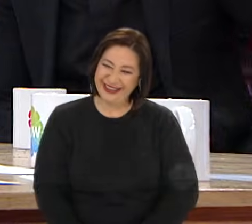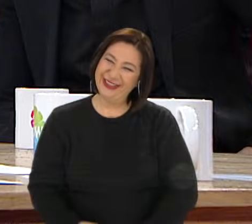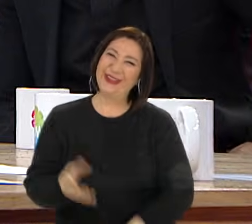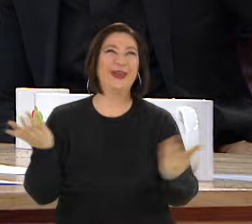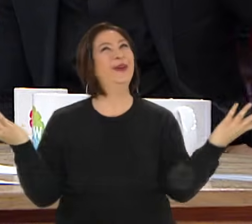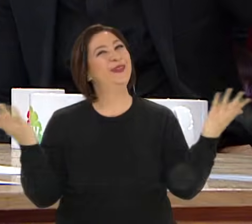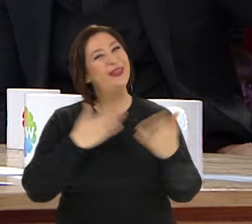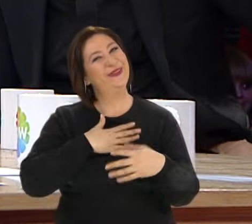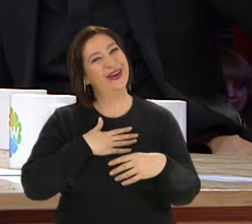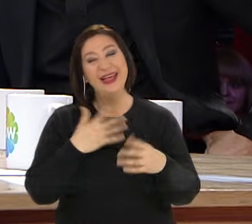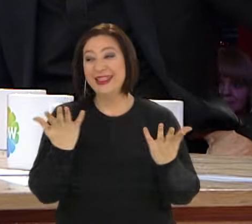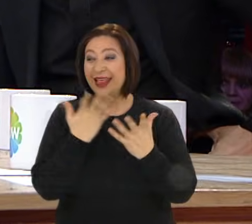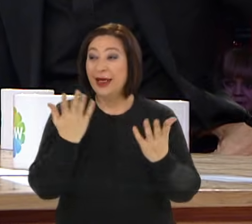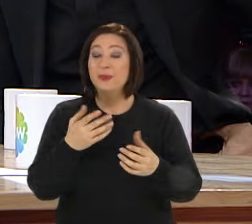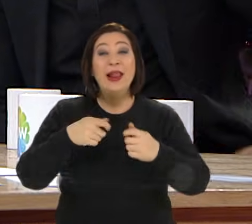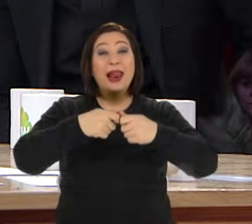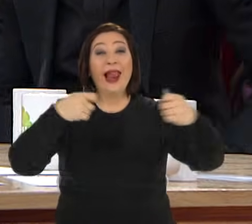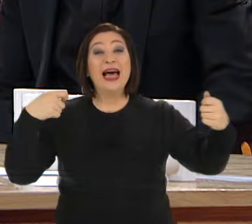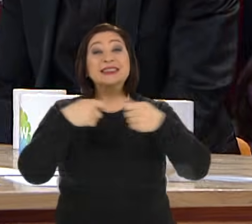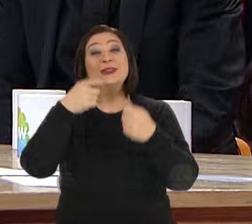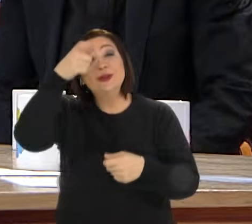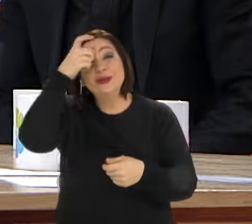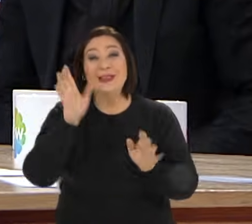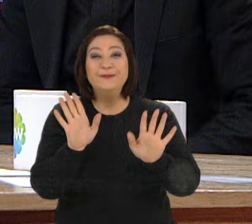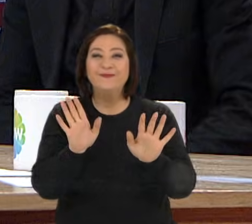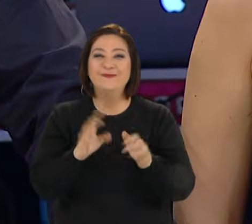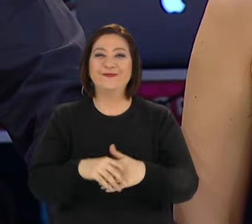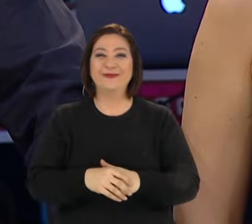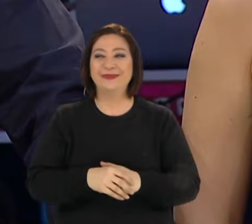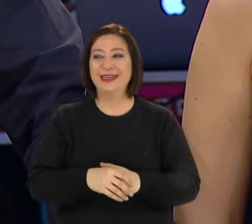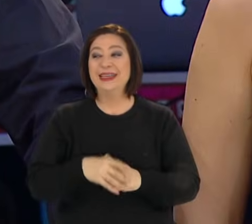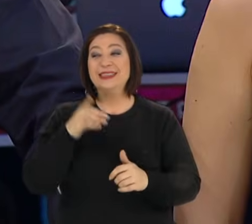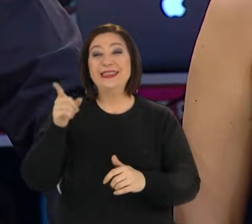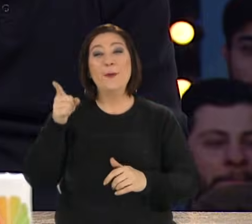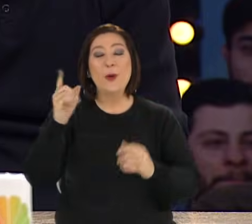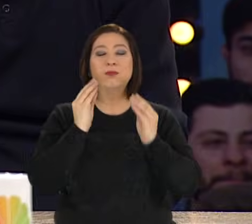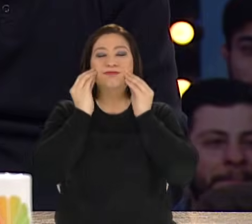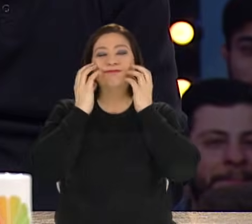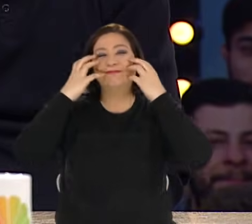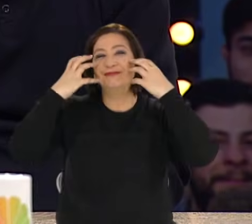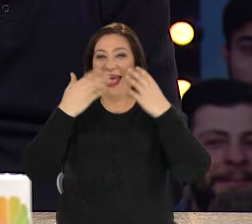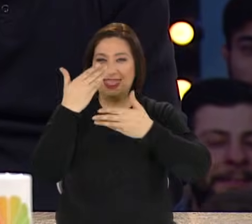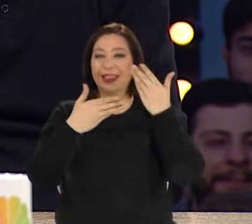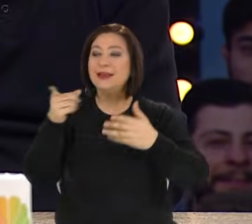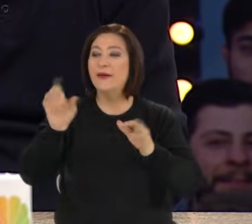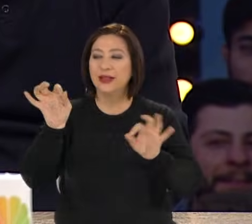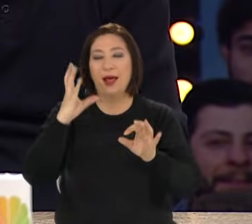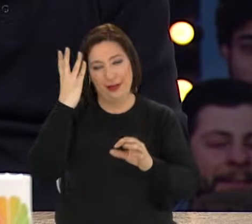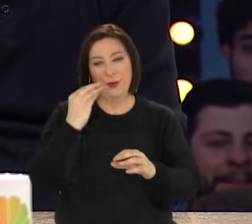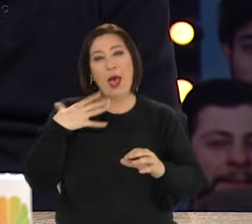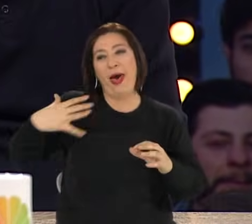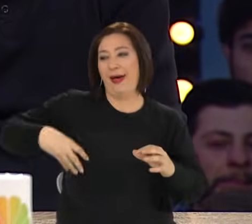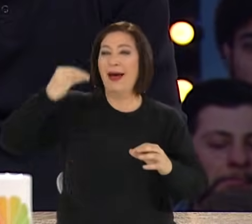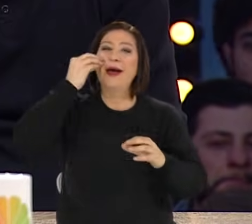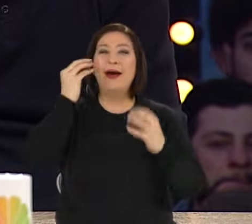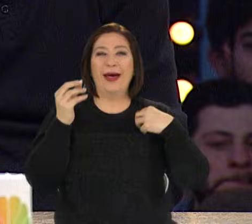Tövbeler olsun ya. Neler? Lastikli Türkçemiz. Evet. Buyurun. Of. Ya sen bu botoksları motoksları kastettin. Oradan alıyor, oraya koyuyor